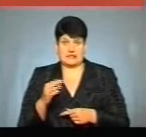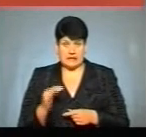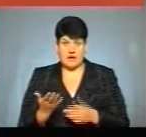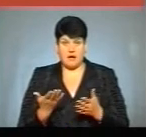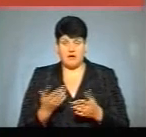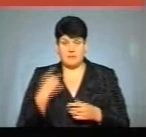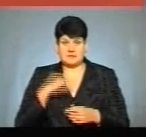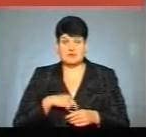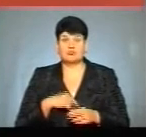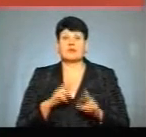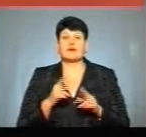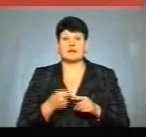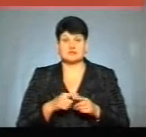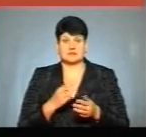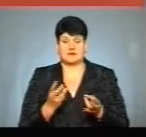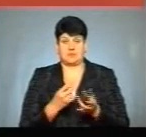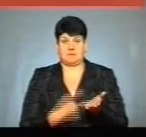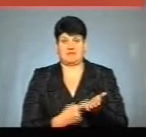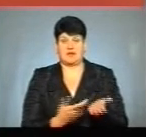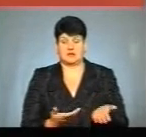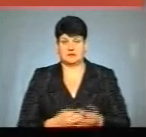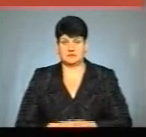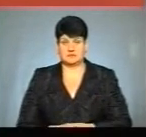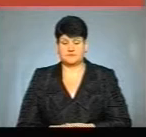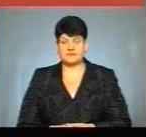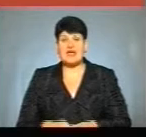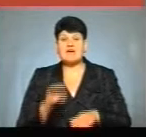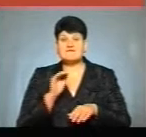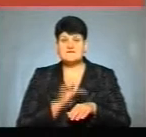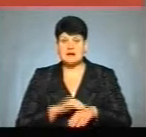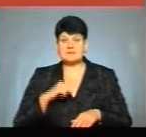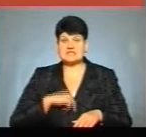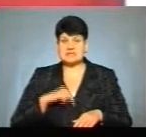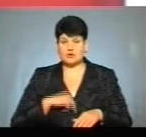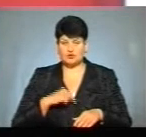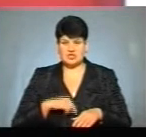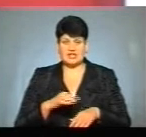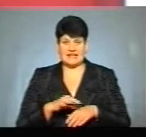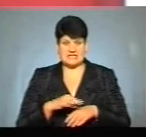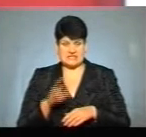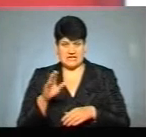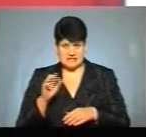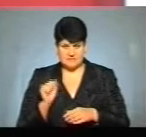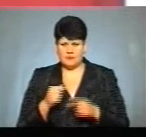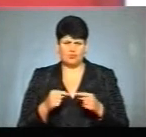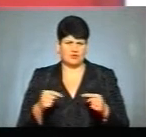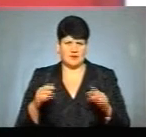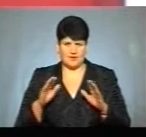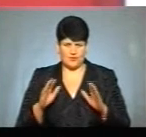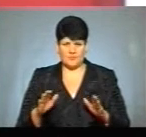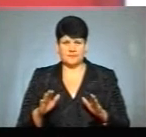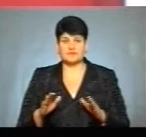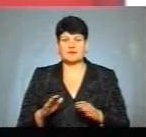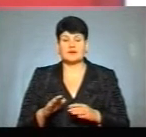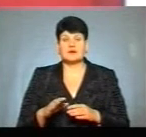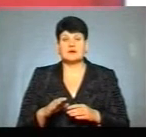А от психологічно, як це має підтвердитись? Значить, факт психологічного насильства та будь-якого насильства, беремо так, не обов'язково один